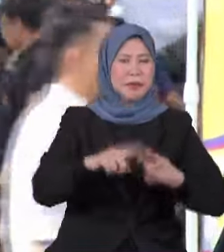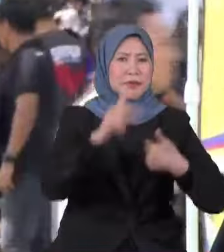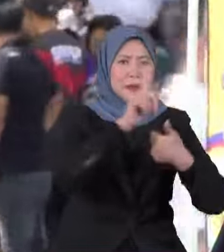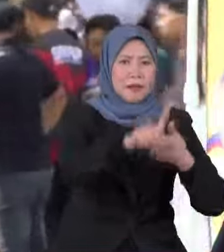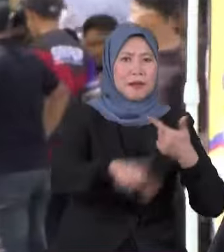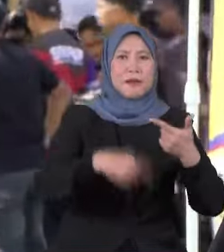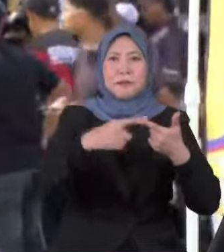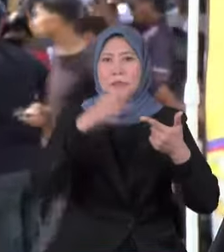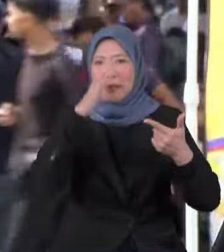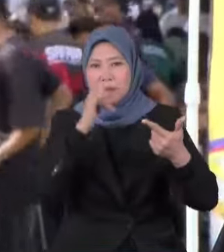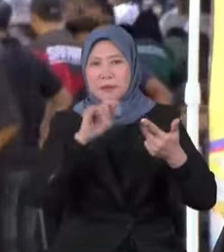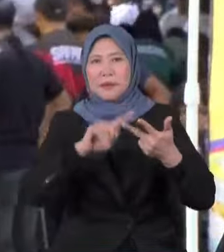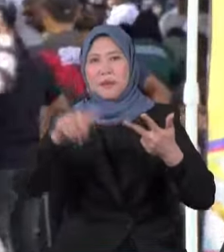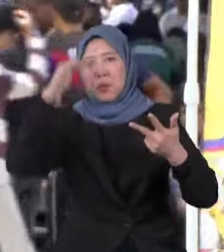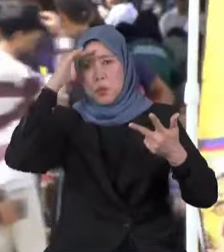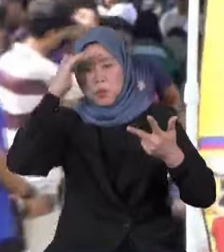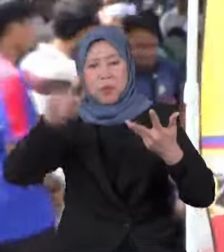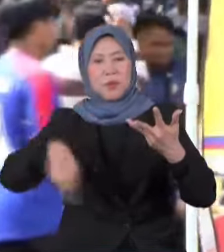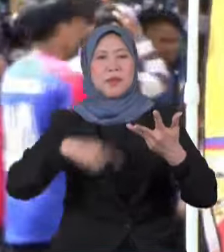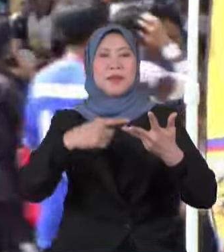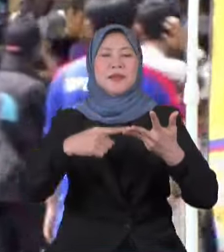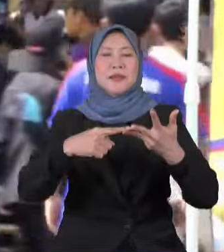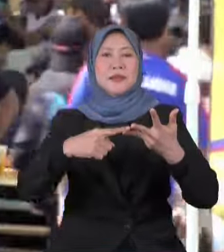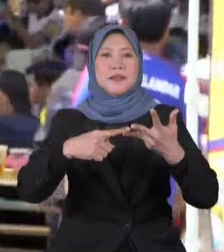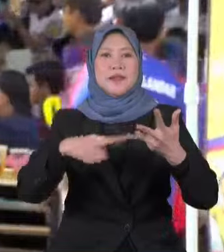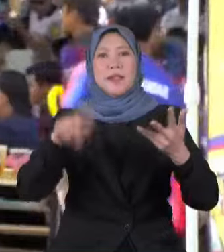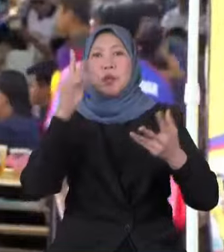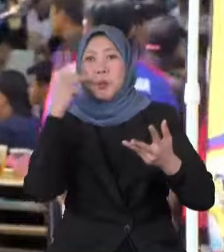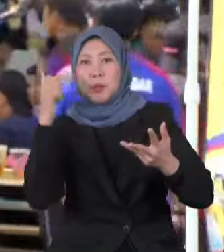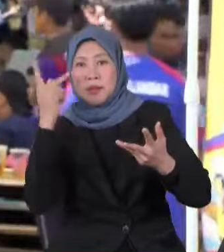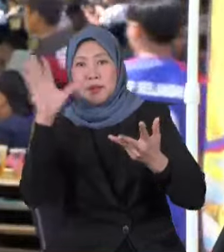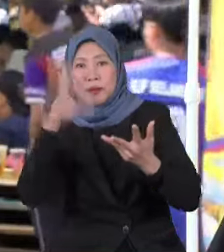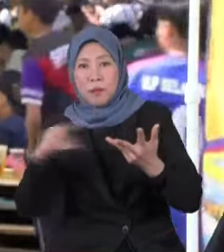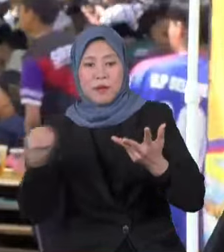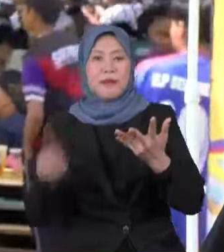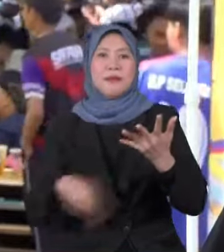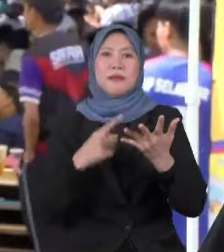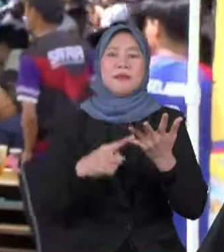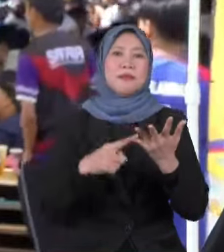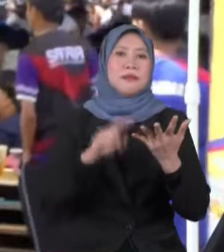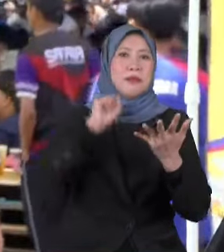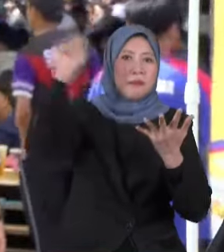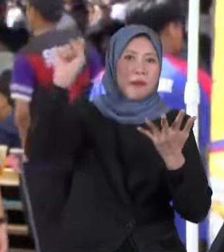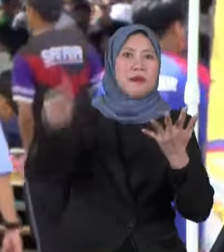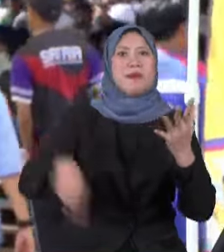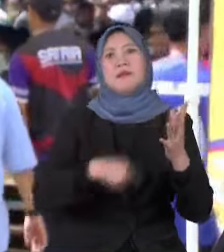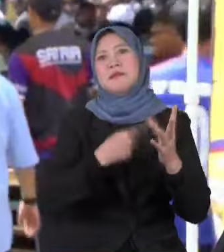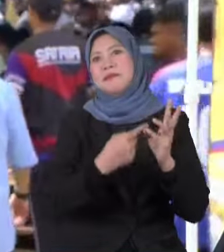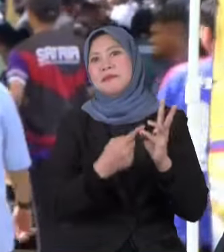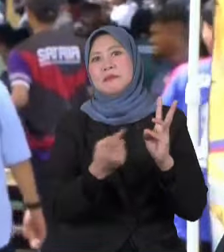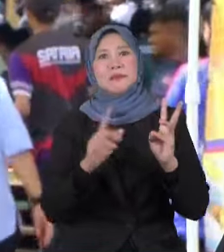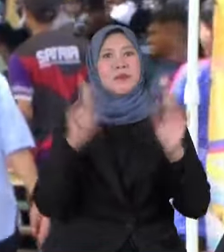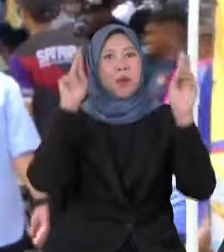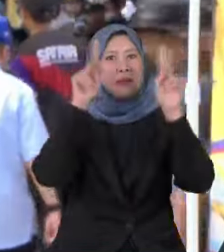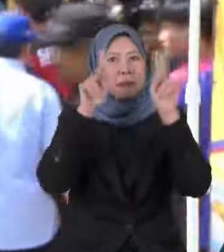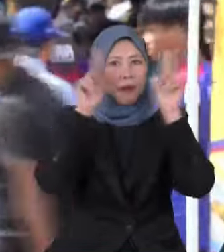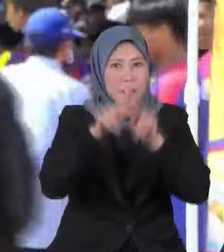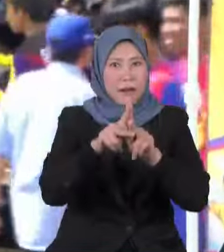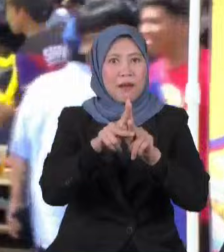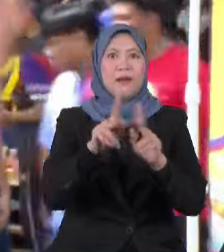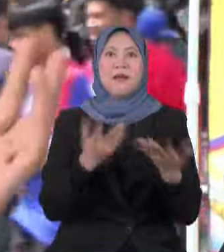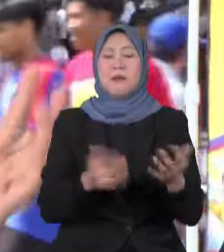Melaka, JB, dan selepas itu kami akan pergi ke Kuching dan juga Kota Kinabalu, dan selepas itu kami datang ke pergi ke Kuantan dan juga